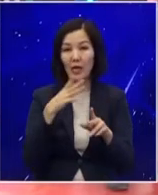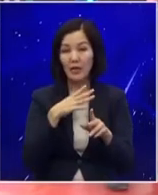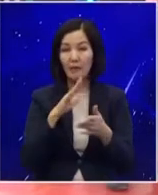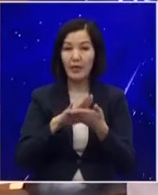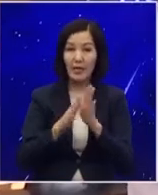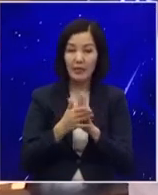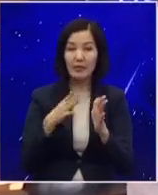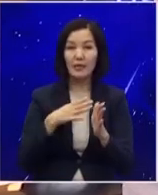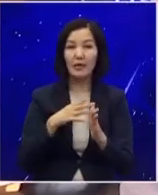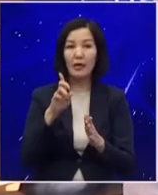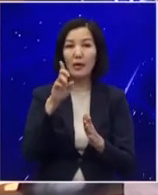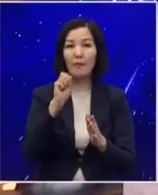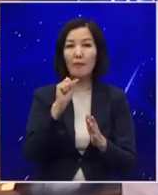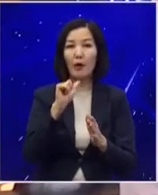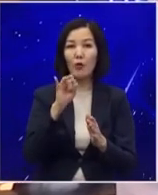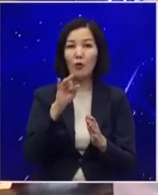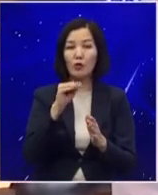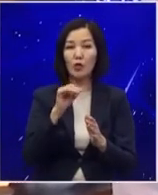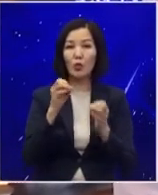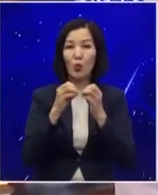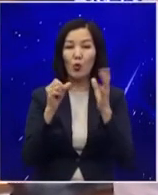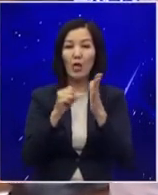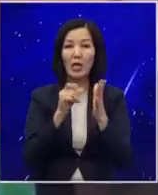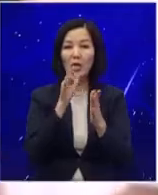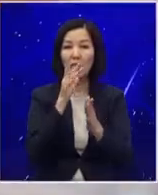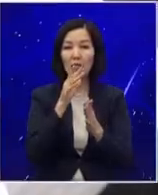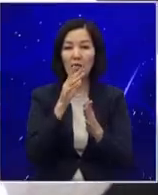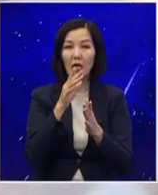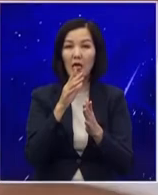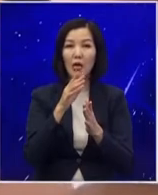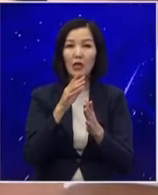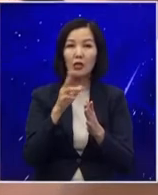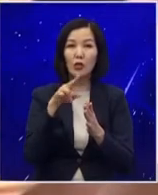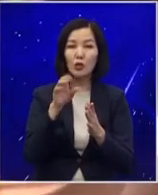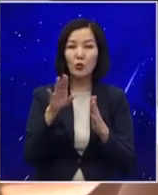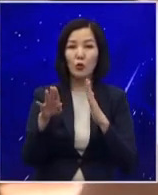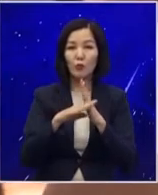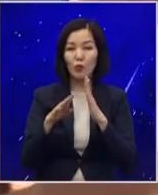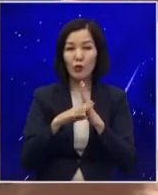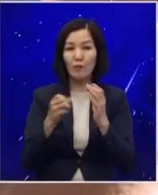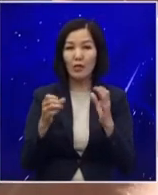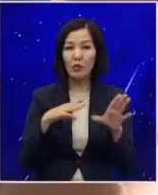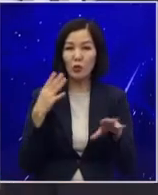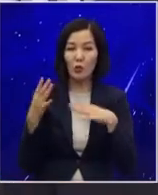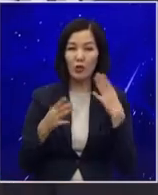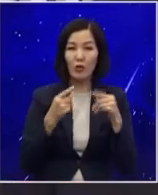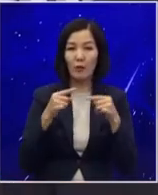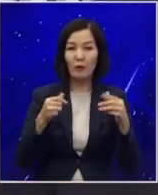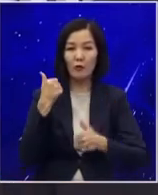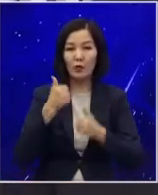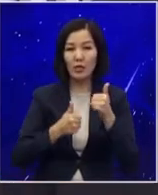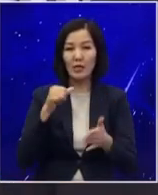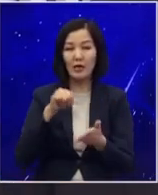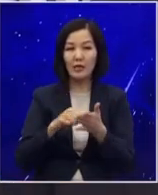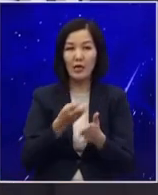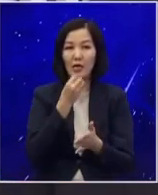келістік қой. Бауыржан Бектай биыл 16 жаста. Ол дзюдо спортмен айналысып, түрлі деңгейде өткен жарыстарда өнер көрсетті.